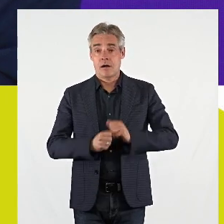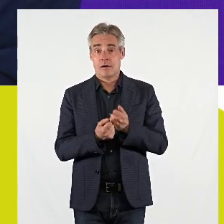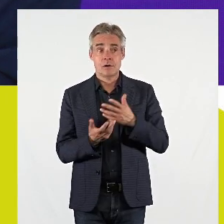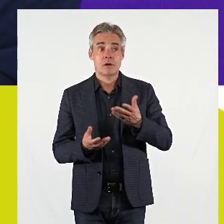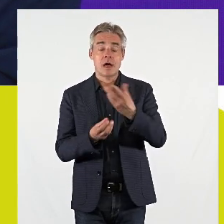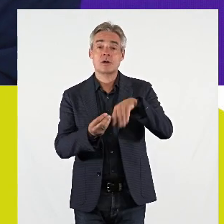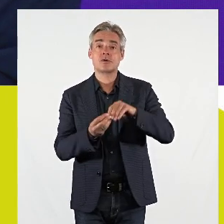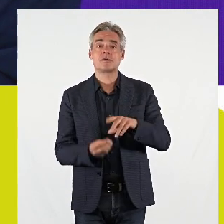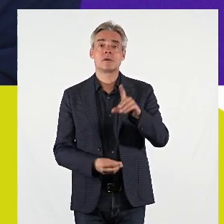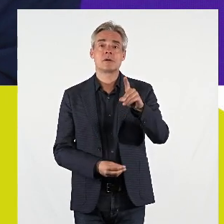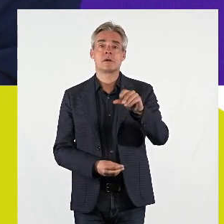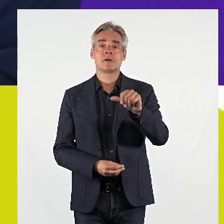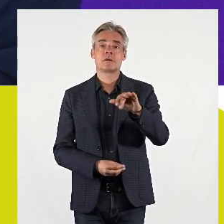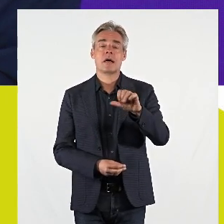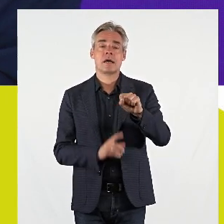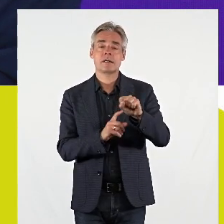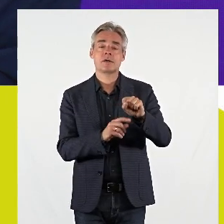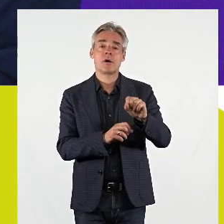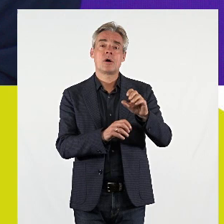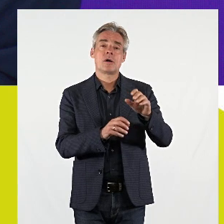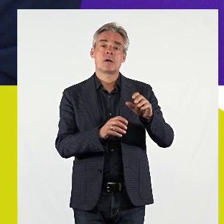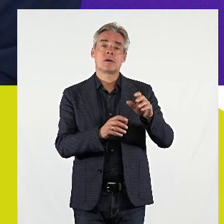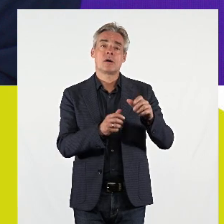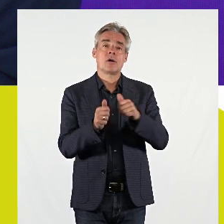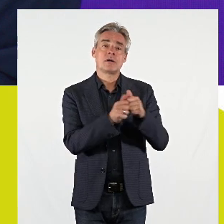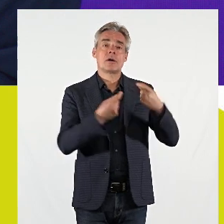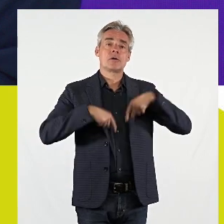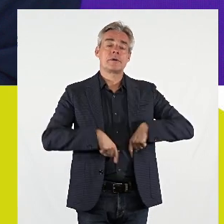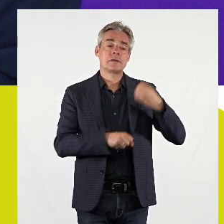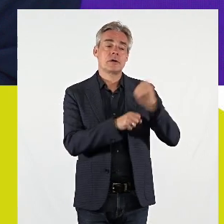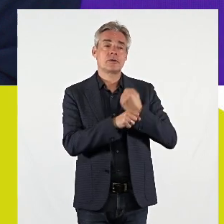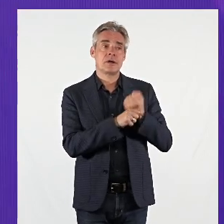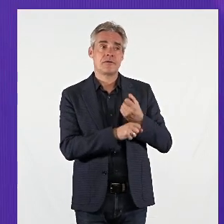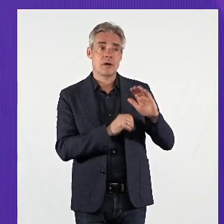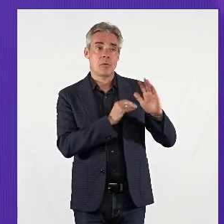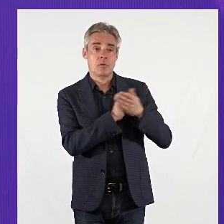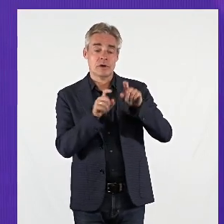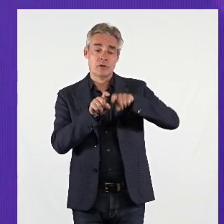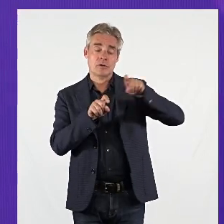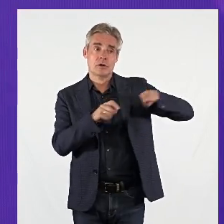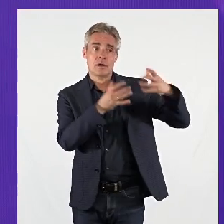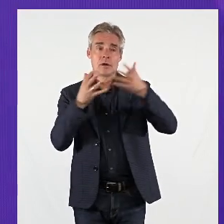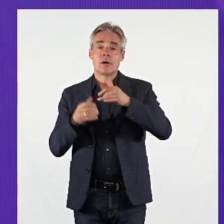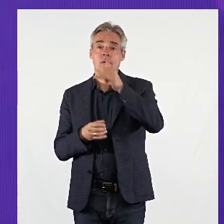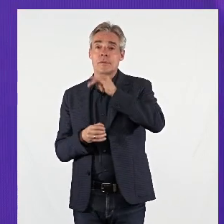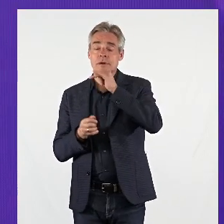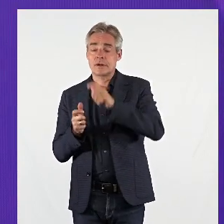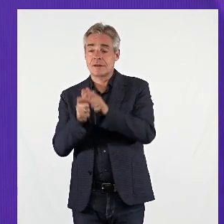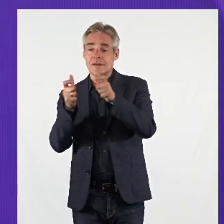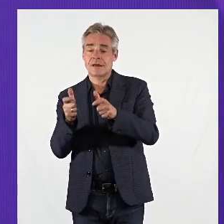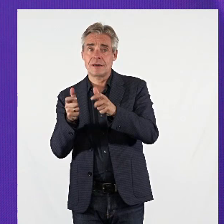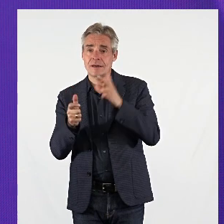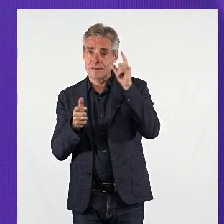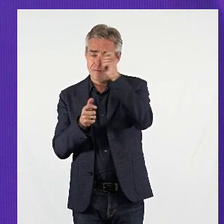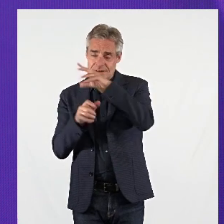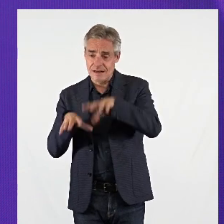que la DARES, organisme de recherche du ministère du Travail, a dans des publications montré également que ces structures de petite taille ont encore plus de mal à recruter